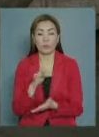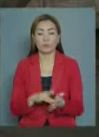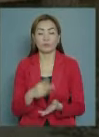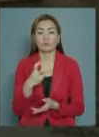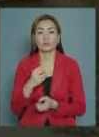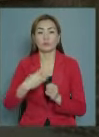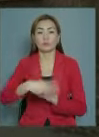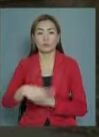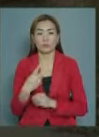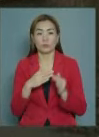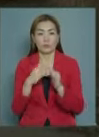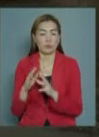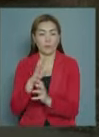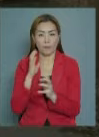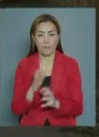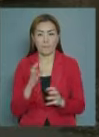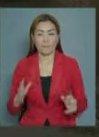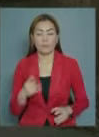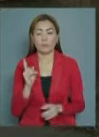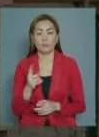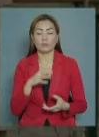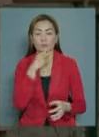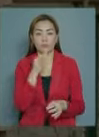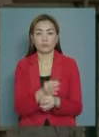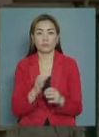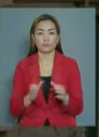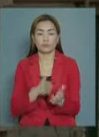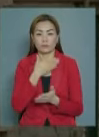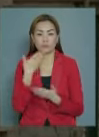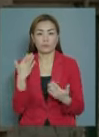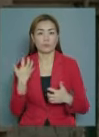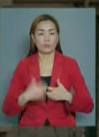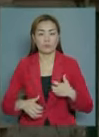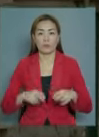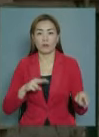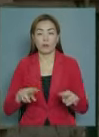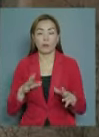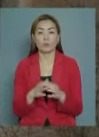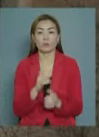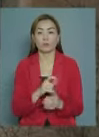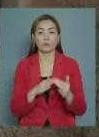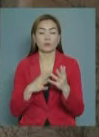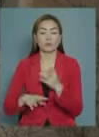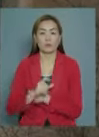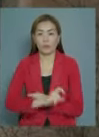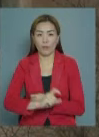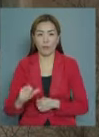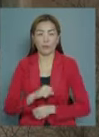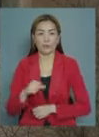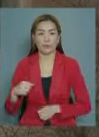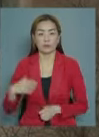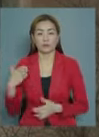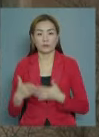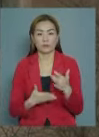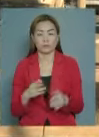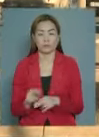Қаладағы 232 үйді күтіп ұстайтын бірде бір кооператив жоқ. Күтеусіз, қараусыз қалған тұрғын үйлерге тұрғындар өз